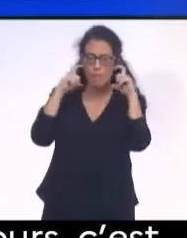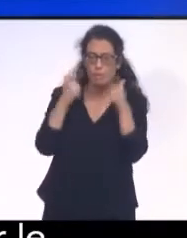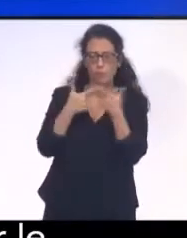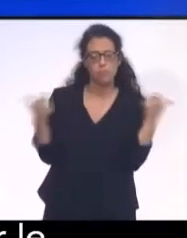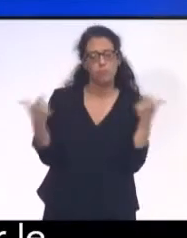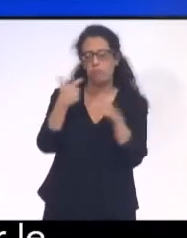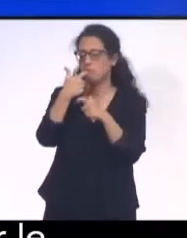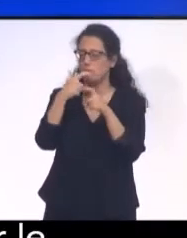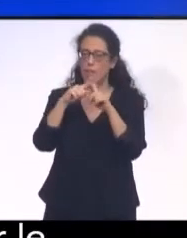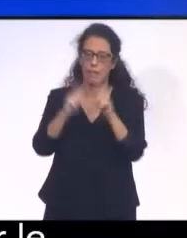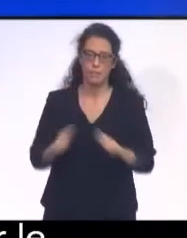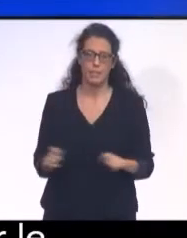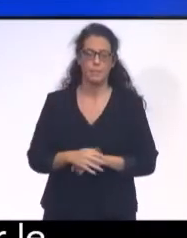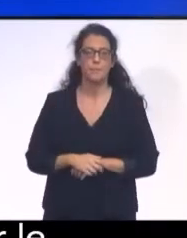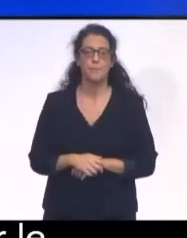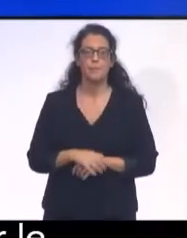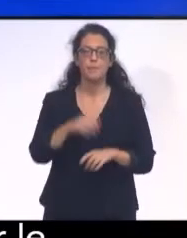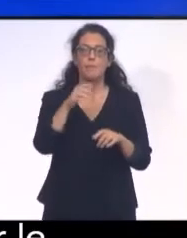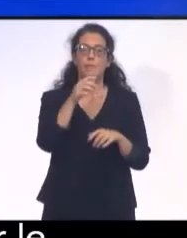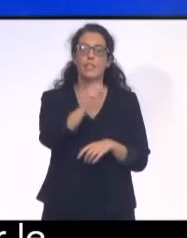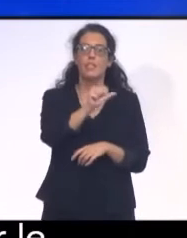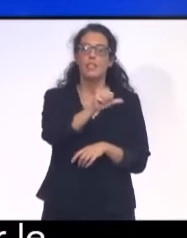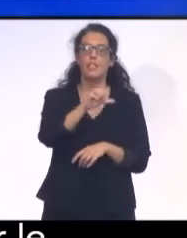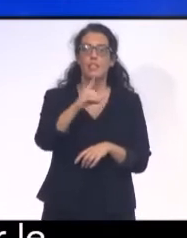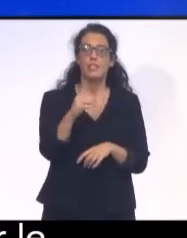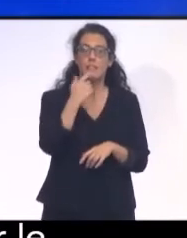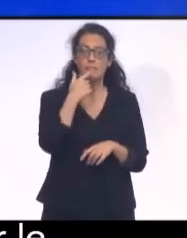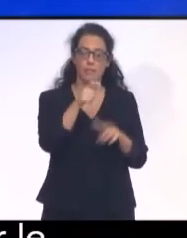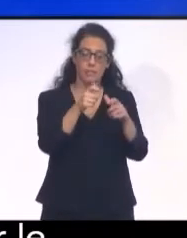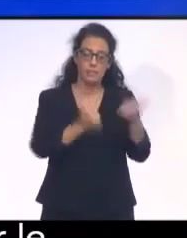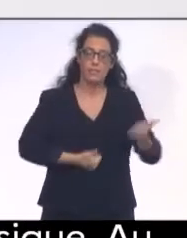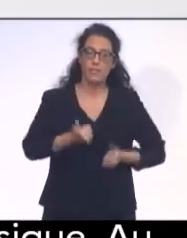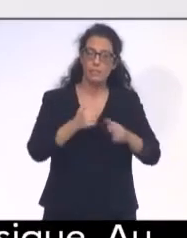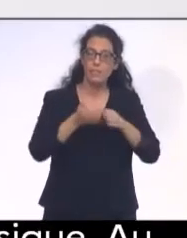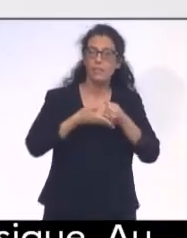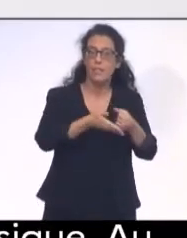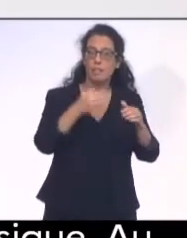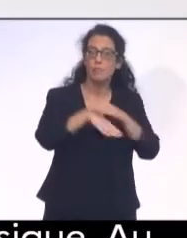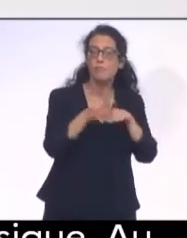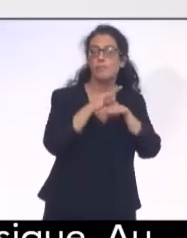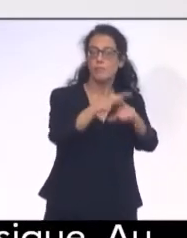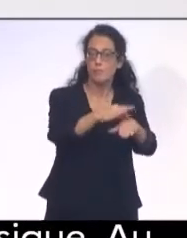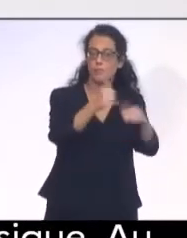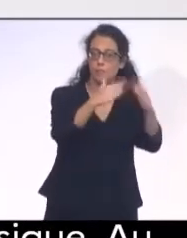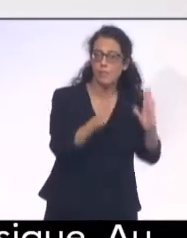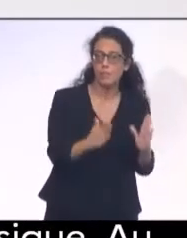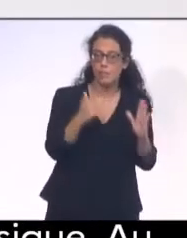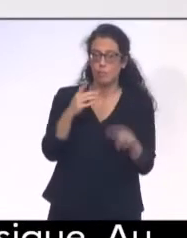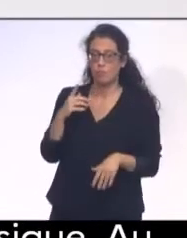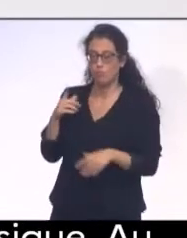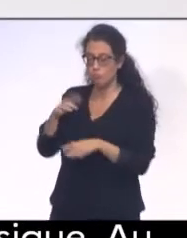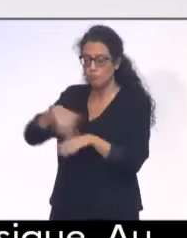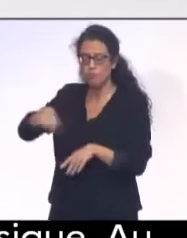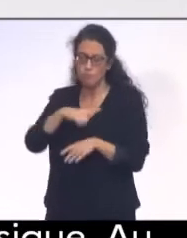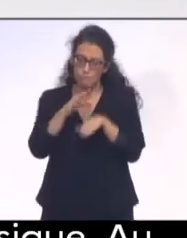services d'aide et d'accompagnement à domicile, les SAAD, nous organisons des points réguliers avec les acteurs de terrain et avec ma collègue aussi Brigitte Bourguignon.